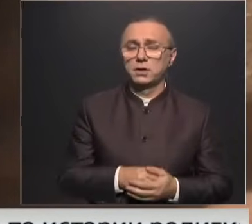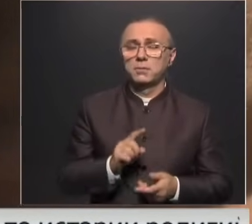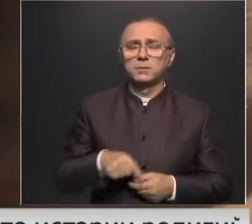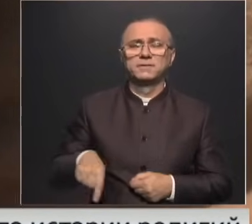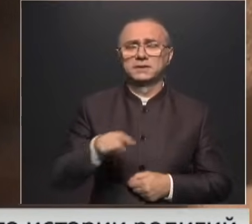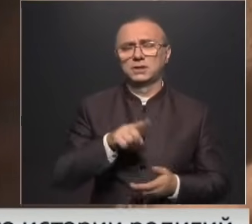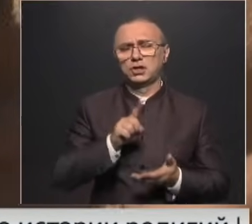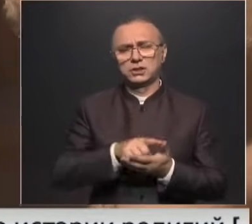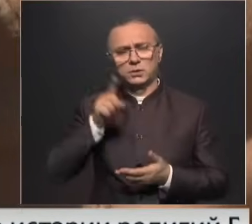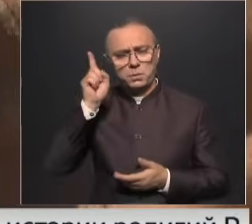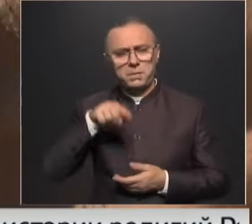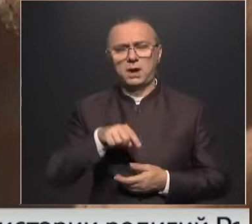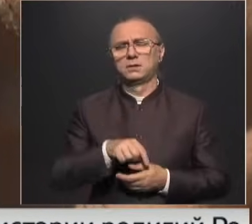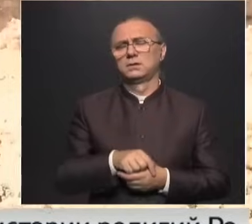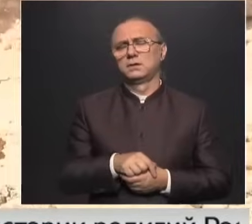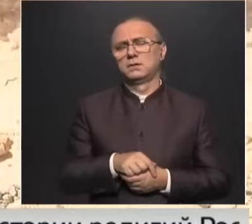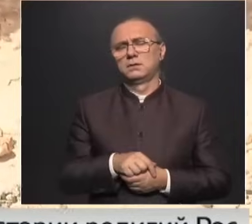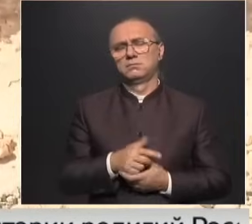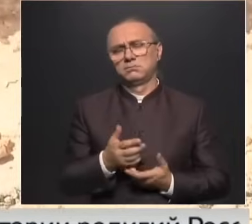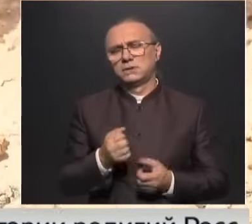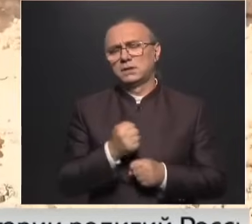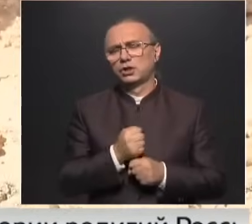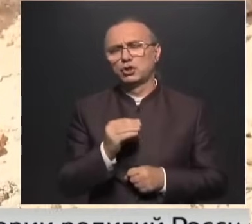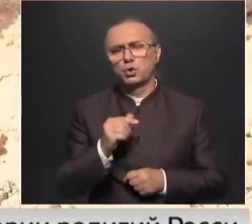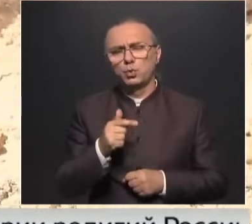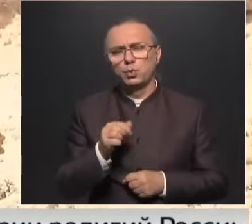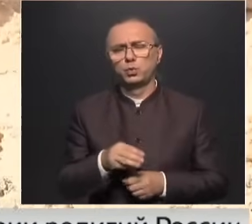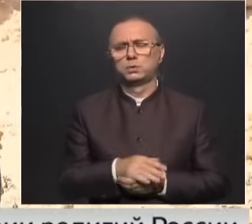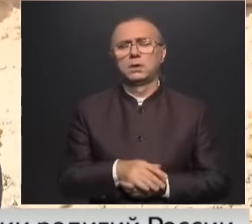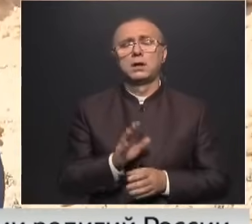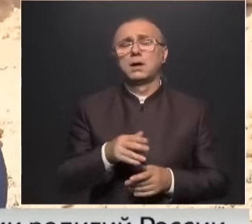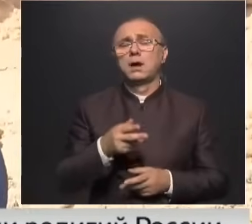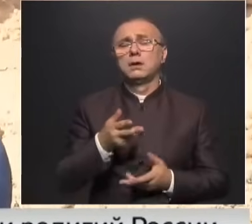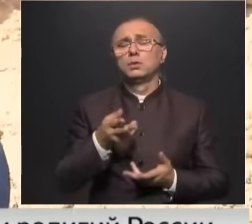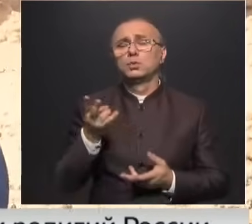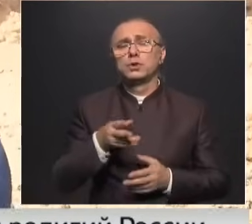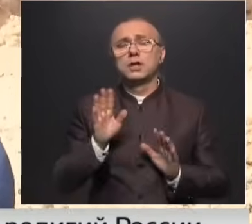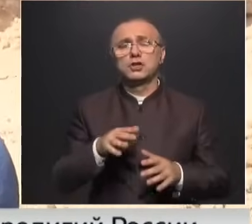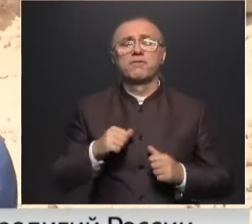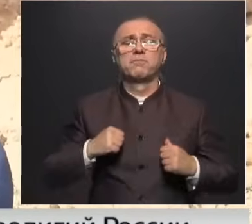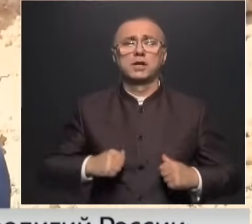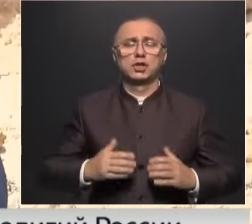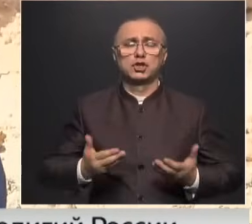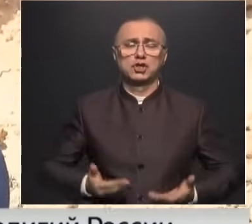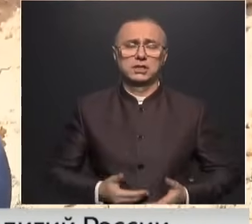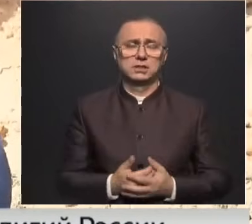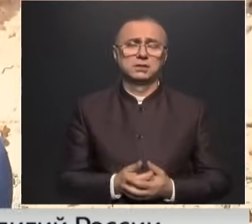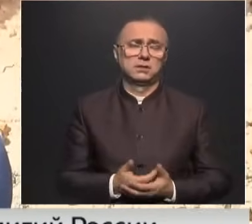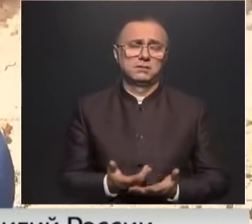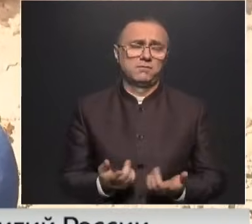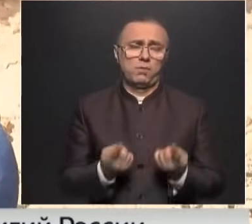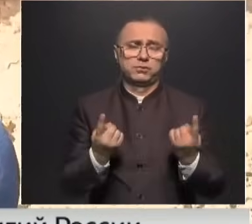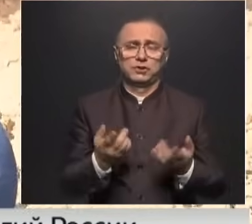Этот навык, он необходим в том числе и в гражданской жизни. Жена, дети, кто-то палец порезал там что-то, элементарно хотя бы повязку наложить. Кто-то при работе